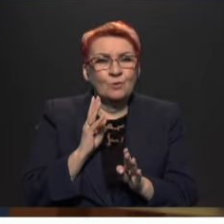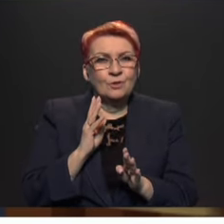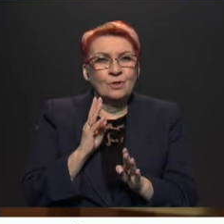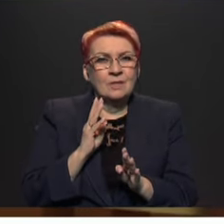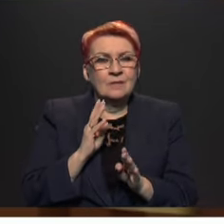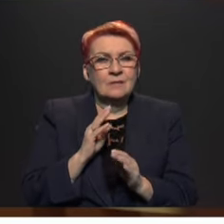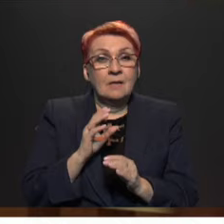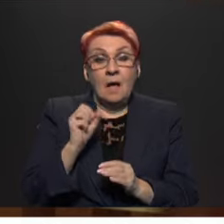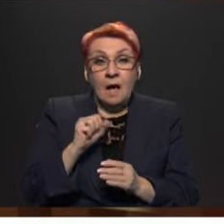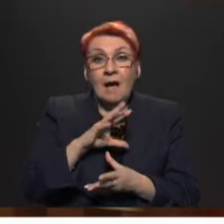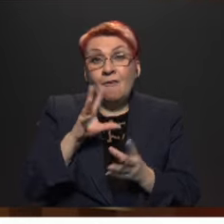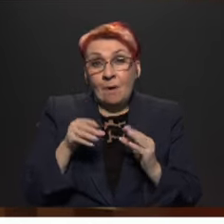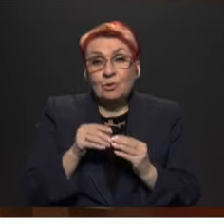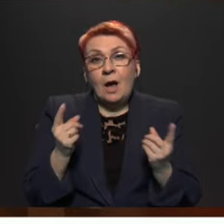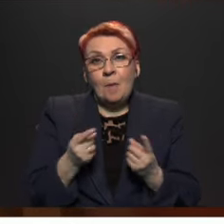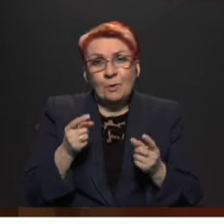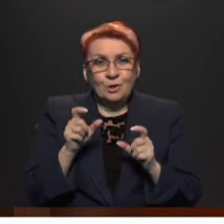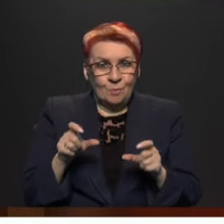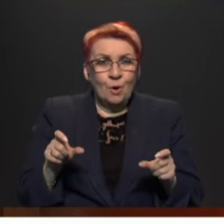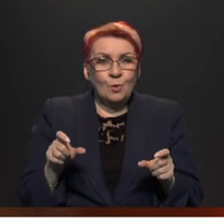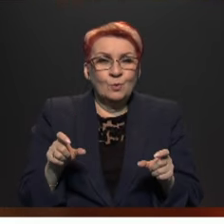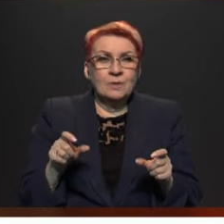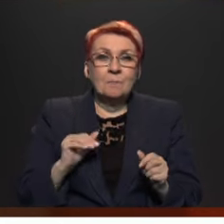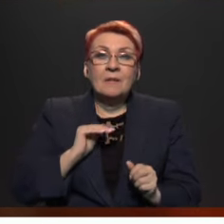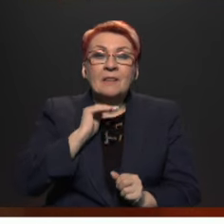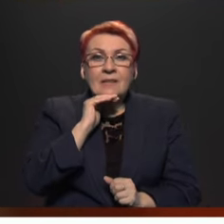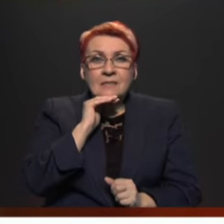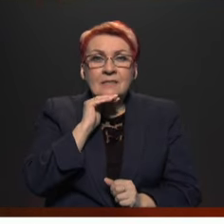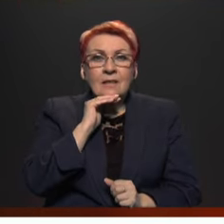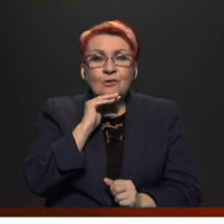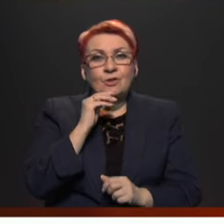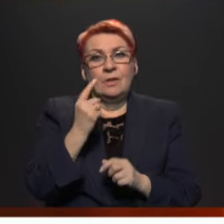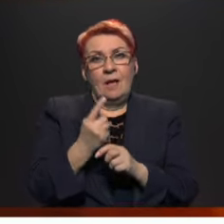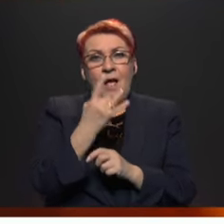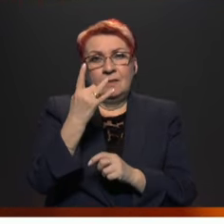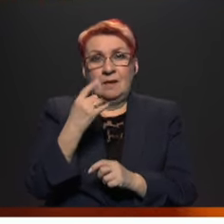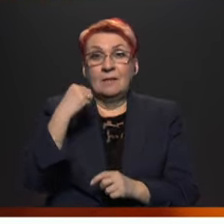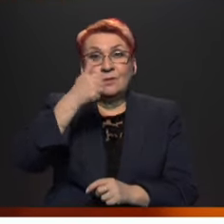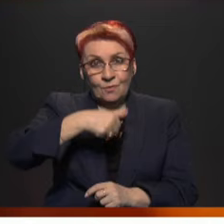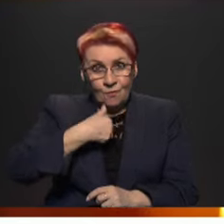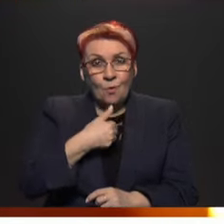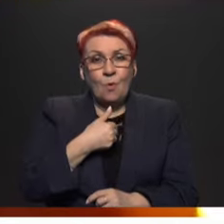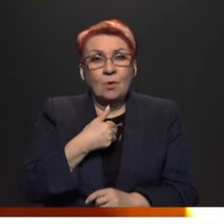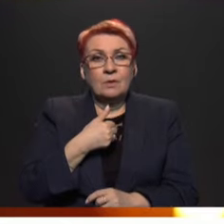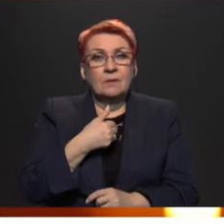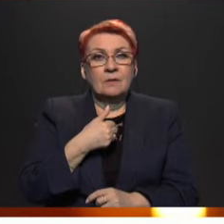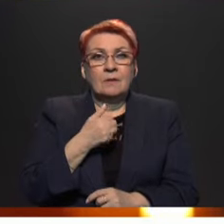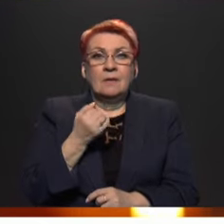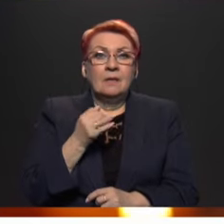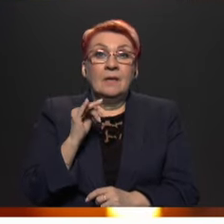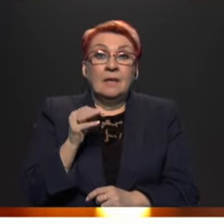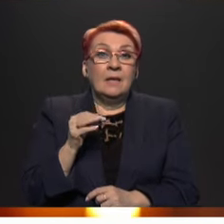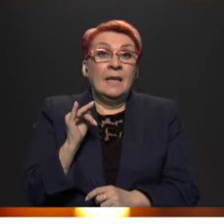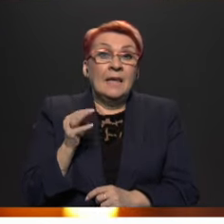А вообще, обычным людям достаточно одного раза в год, и то не